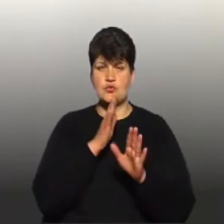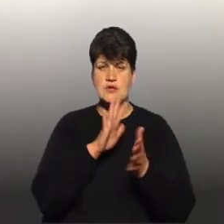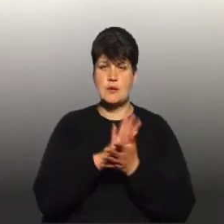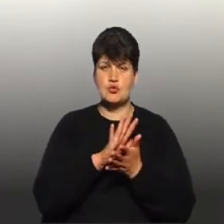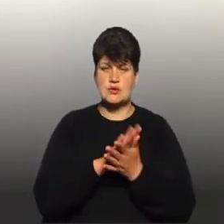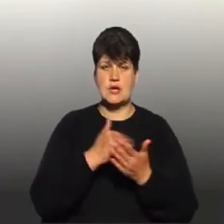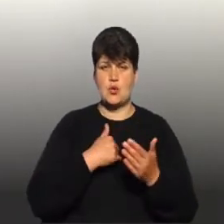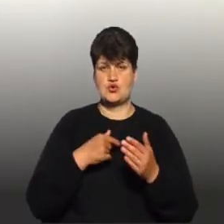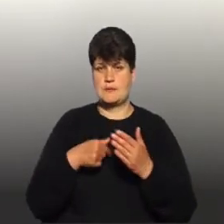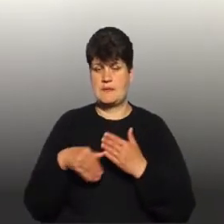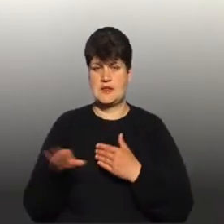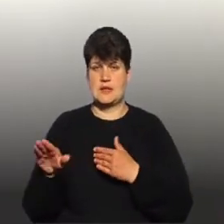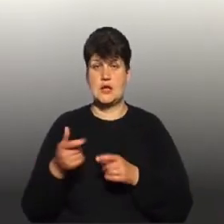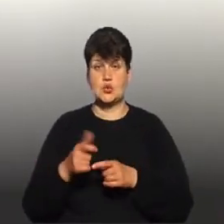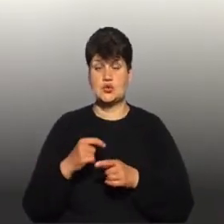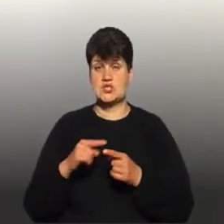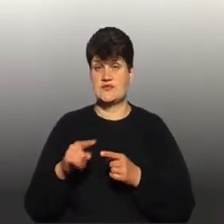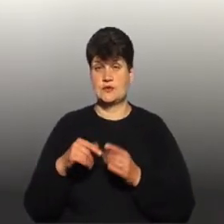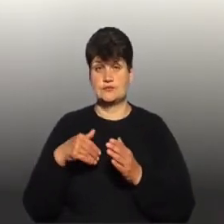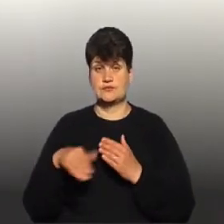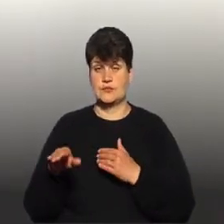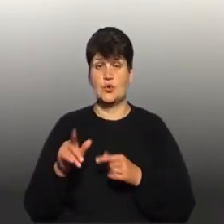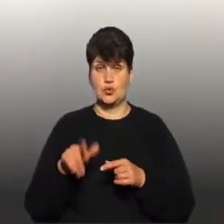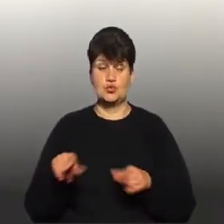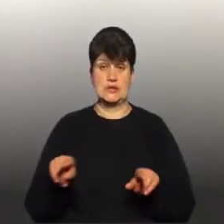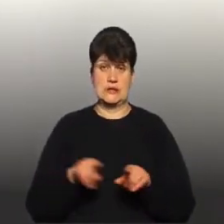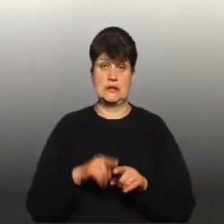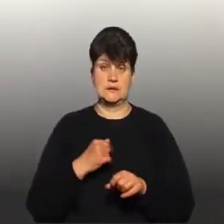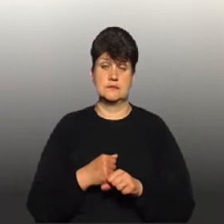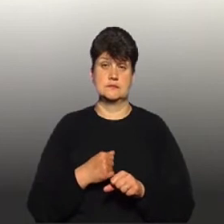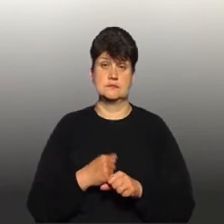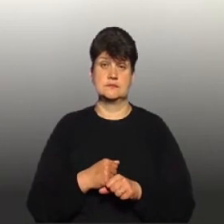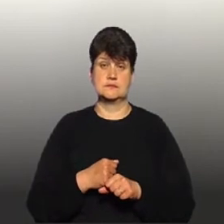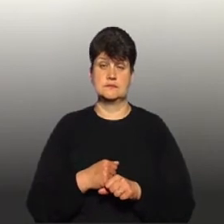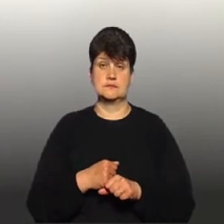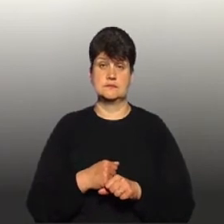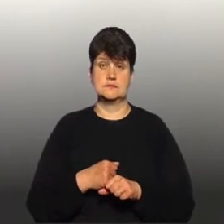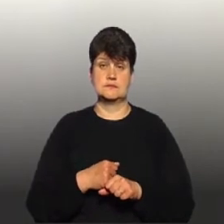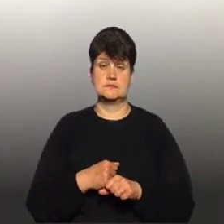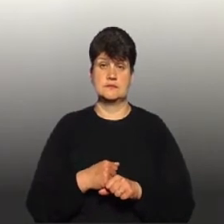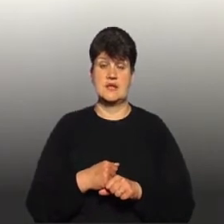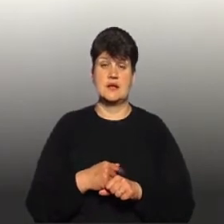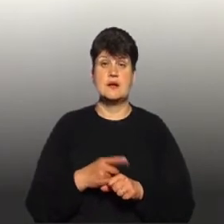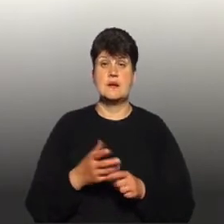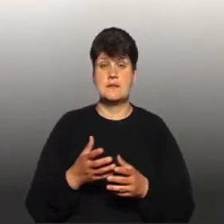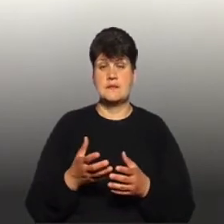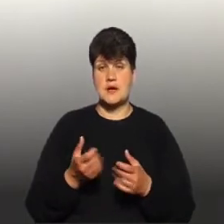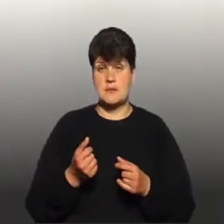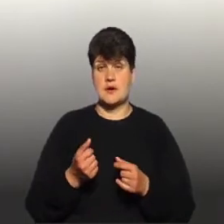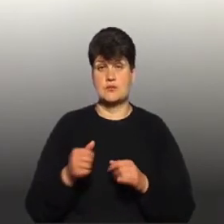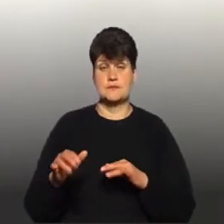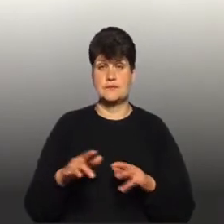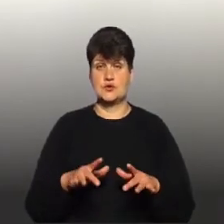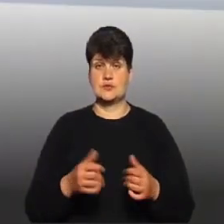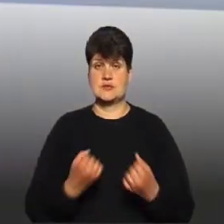дуже швидко. Як правило, люди так реагують і, ну, і приймають міри, щоб убезпечити себе від такої небезпеки.